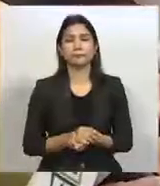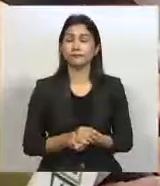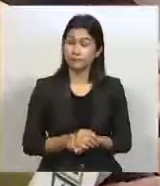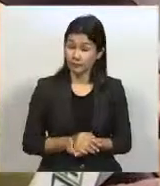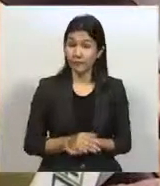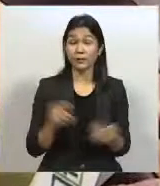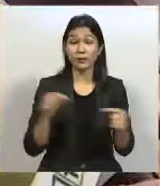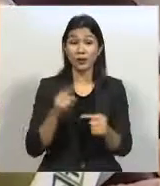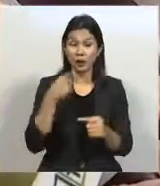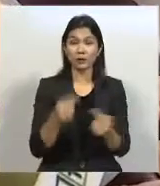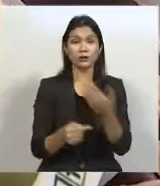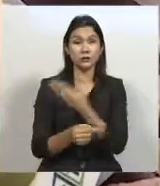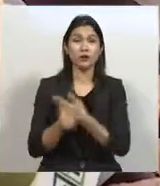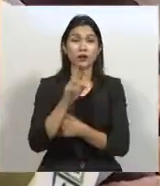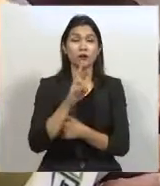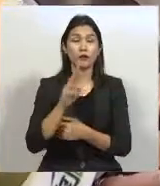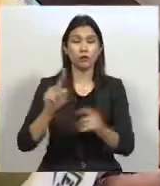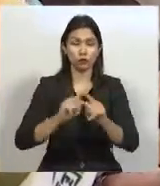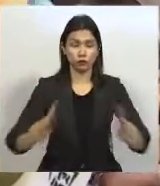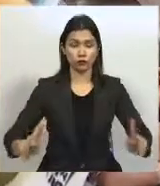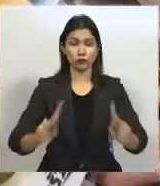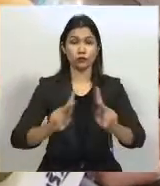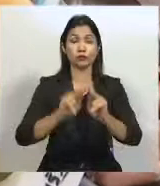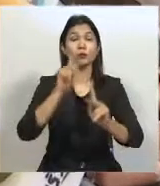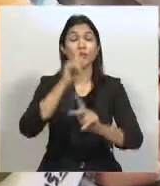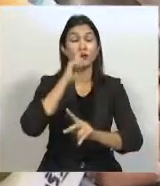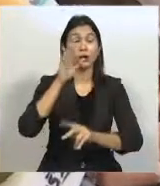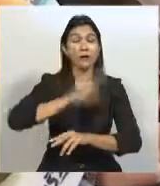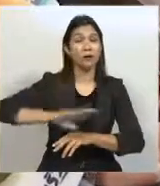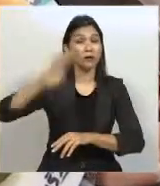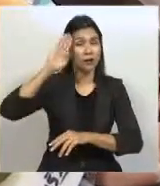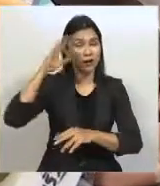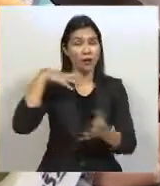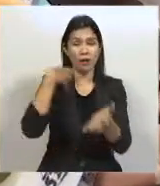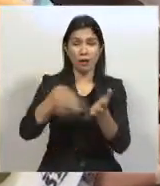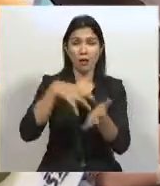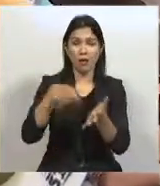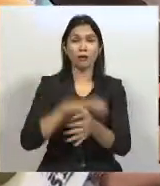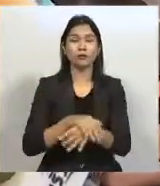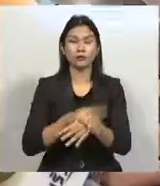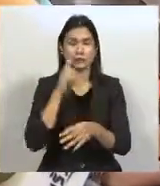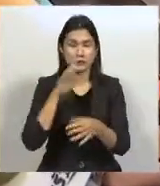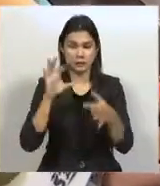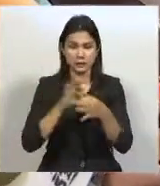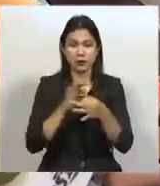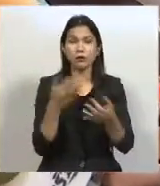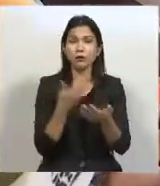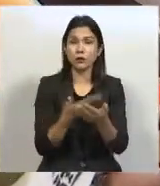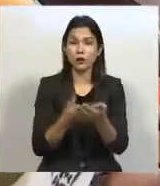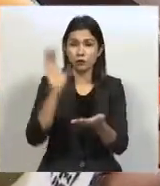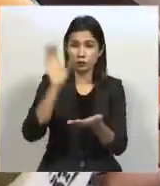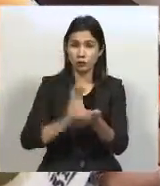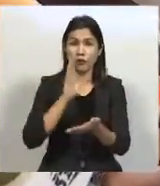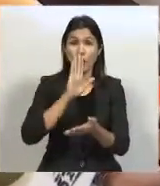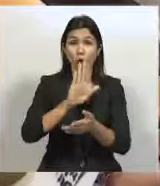ขณะที่ทางพลเอกอนุพงษ์เผ่าจินดารัฐมนตรีว่าการกระทรวงมหาดไทยก็บอกถึงความพร้อมในการชี้แจงร่างพระราชบัญญัติงบประมาณของทางก